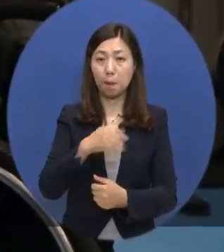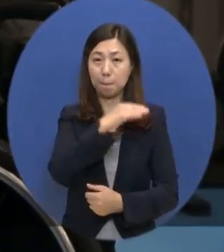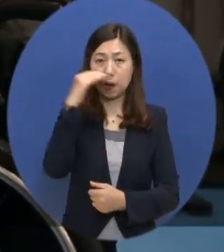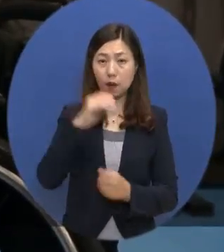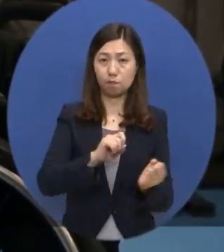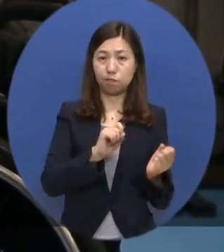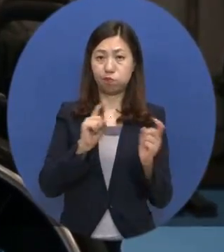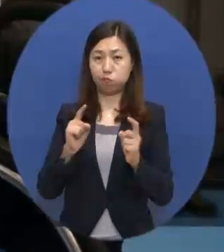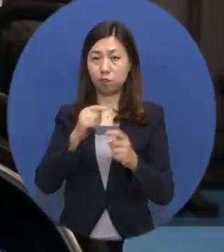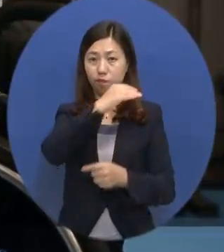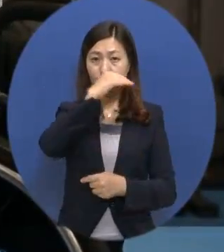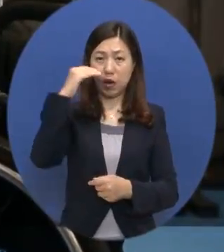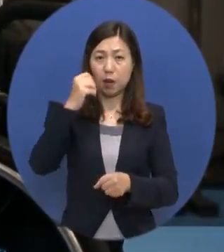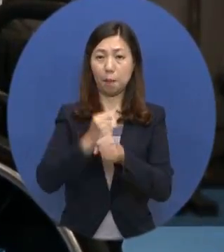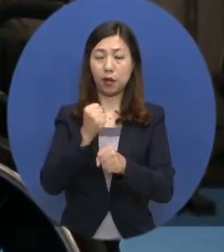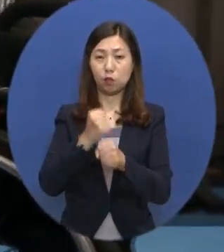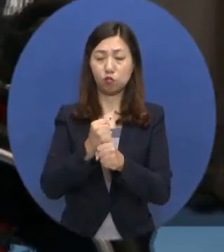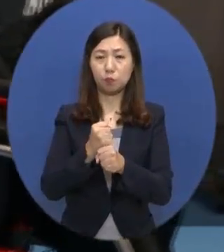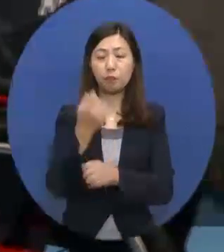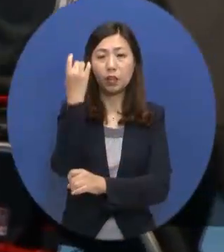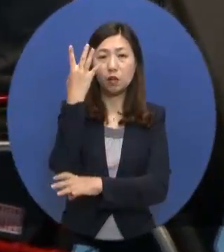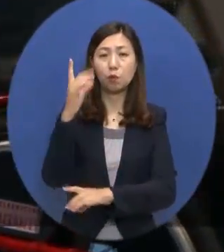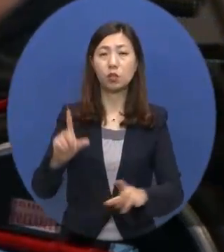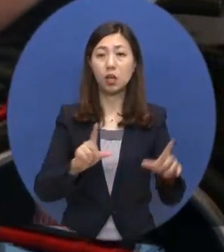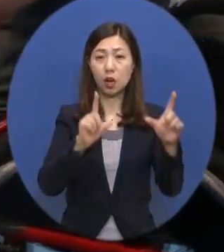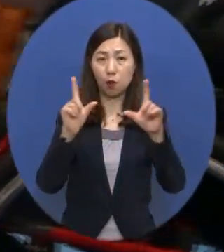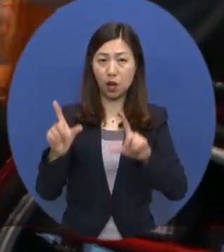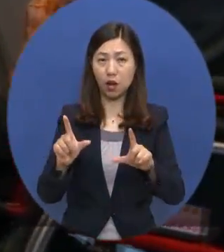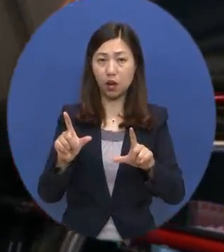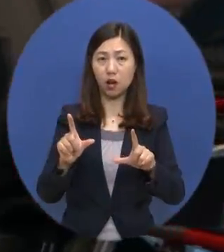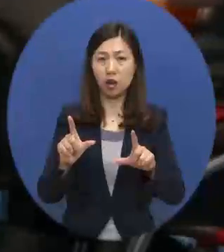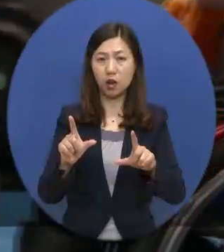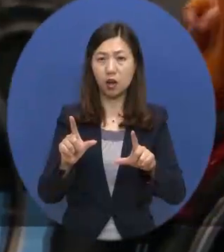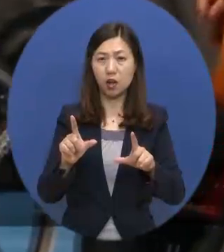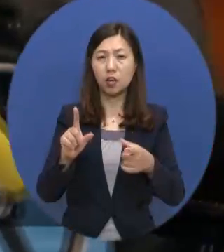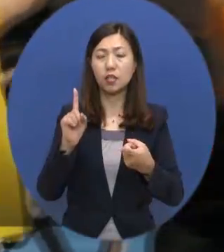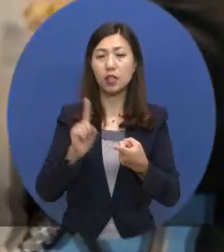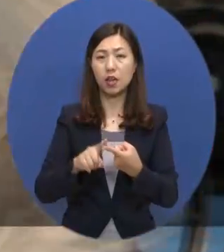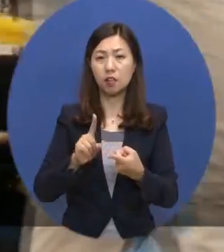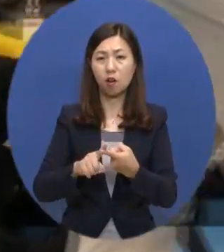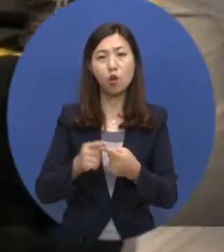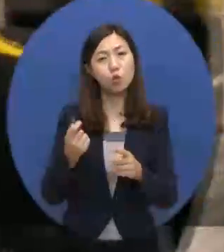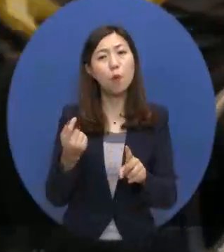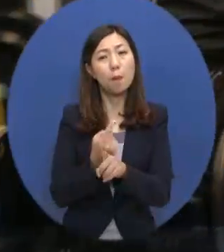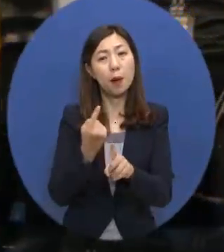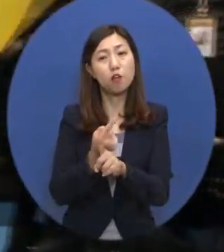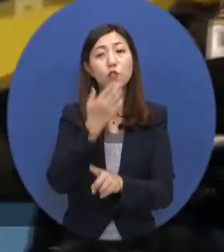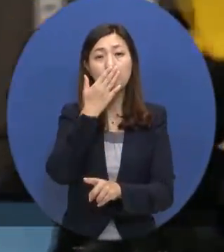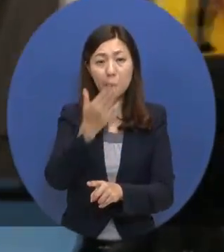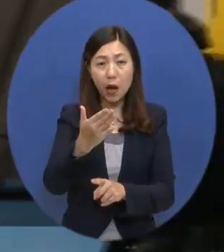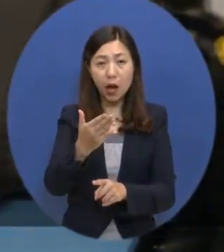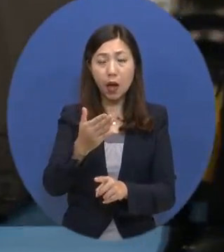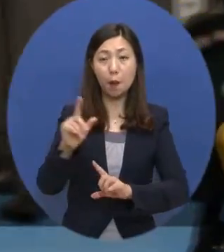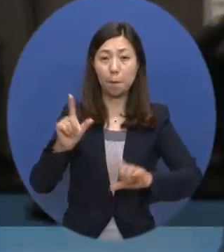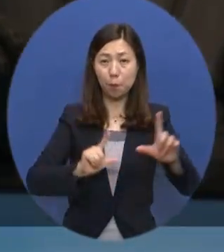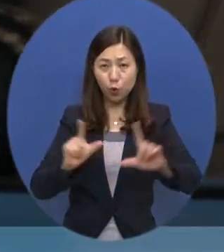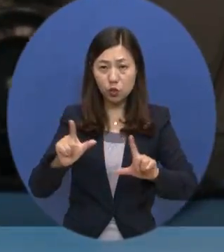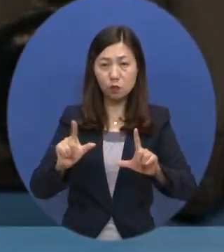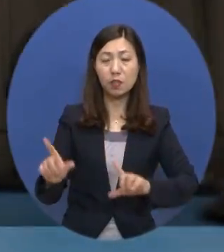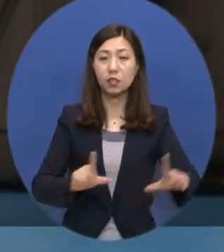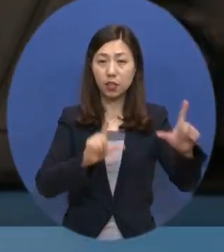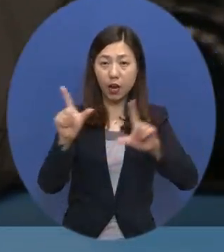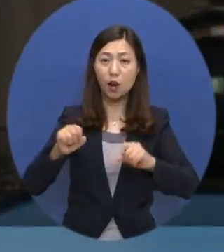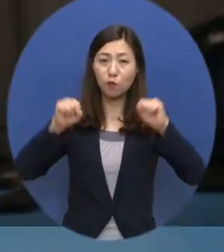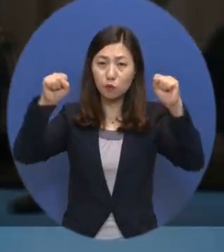그리고 기본적으로 생활하는 데 있어서 어떤 좀 뭐랄까 좀 더 개선시킬 수 있는 자세며 뭐 생활